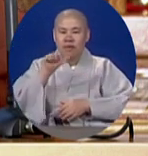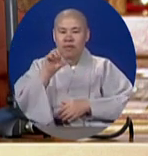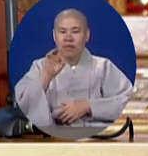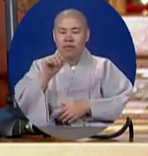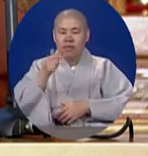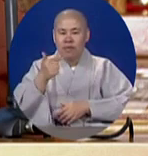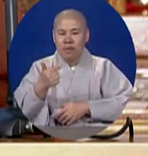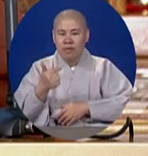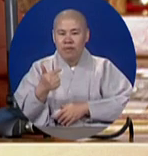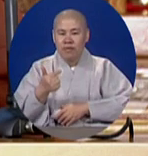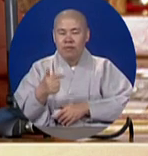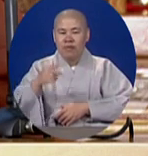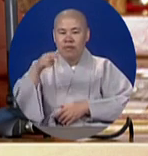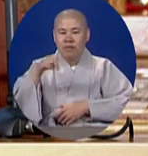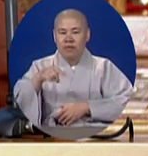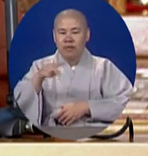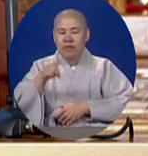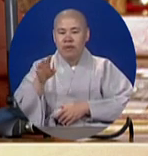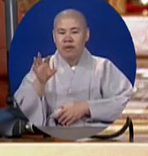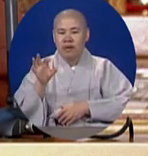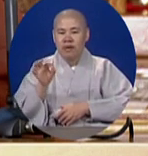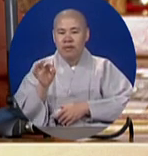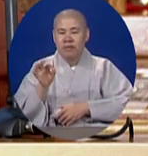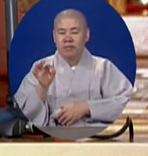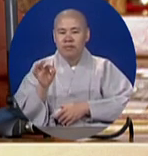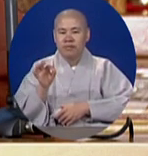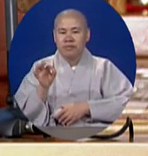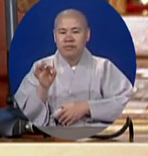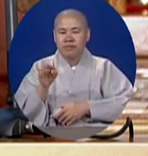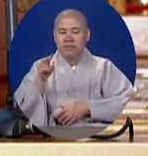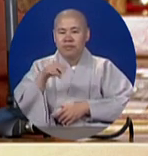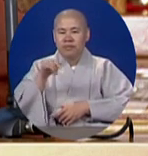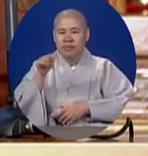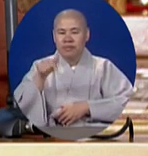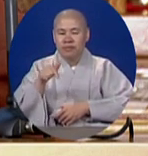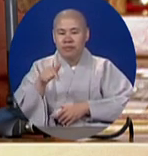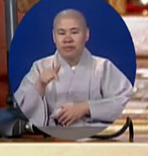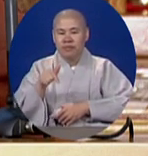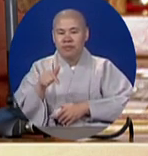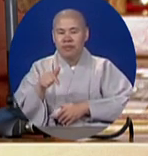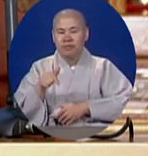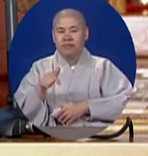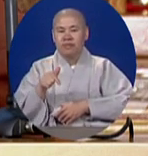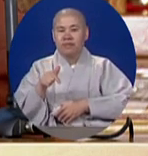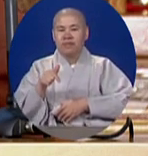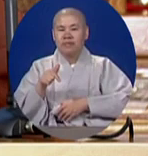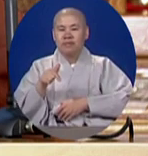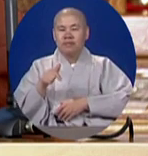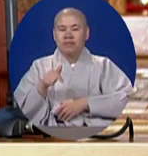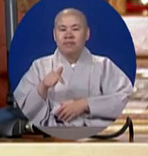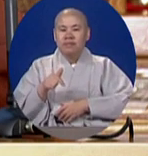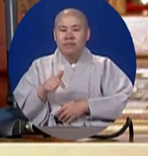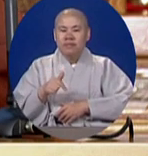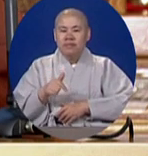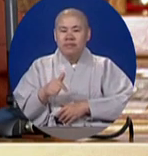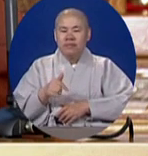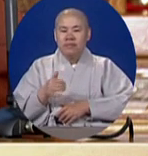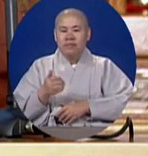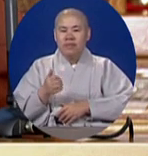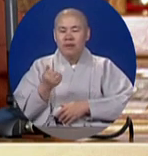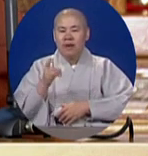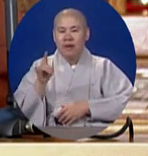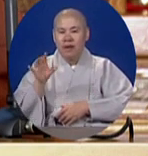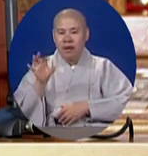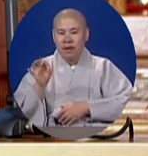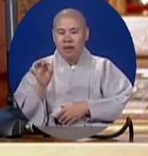오온에서 수, 상, 이제 식은 아까 8식이라고 설명했죠. 그 다음에 행이